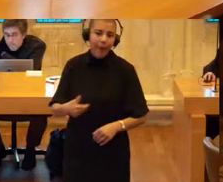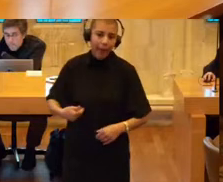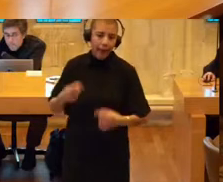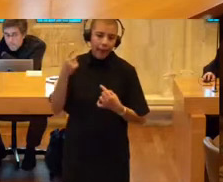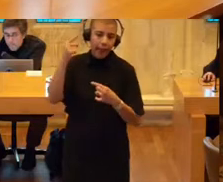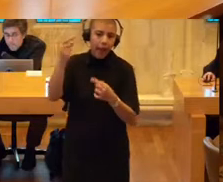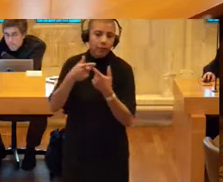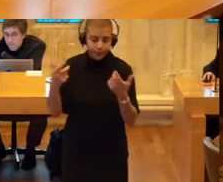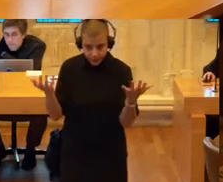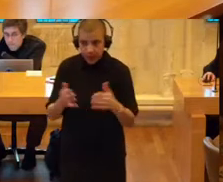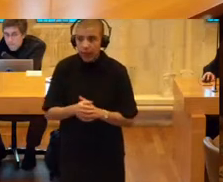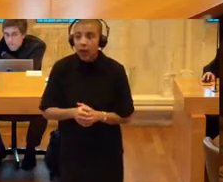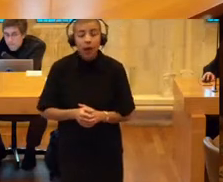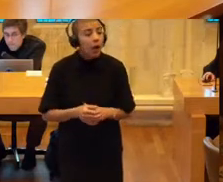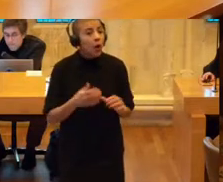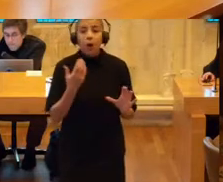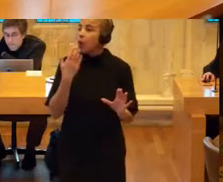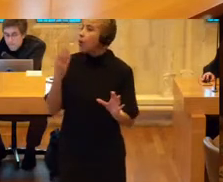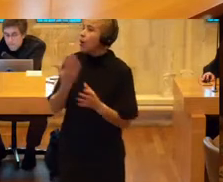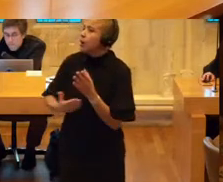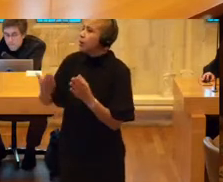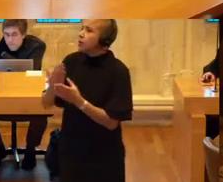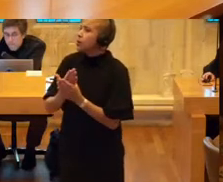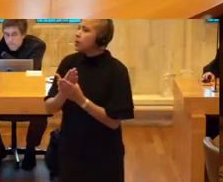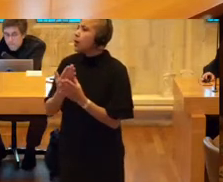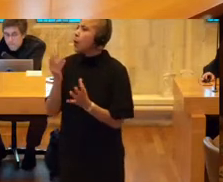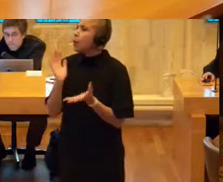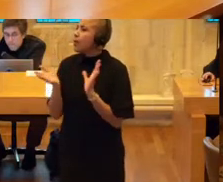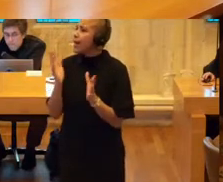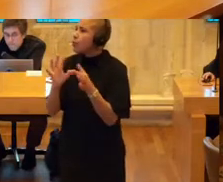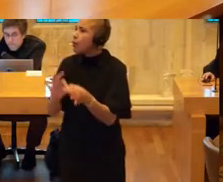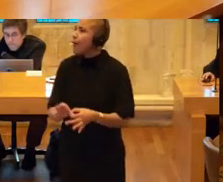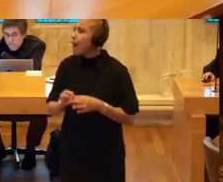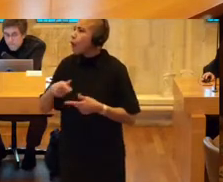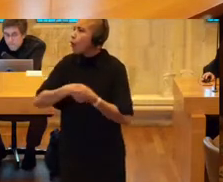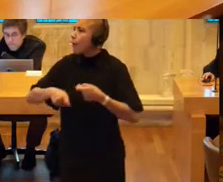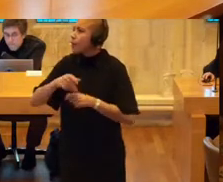sur quel sujet tout, parce que c'est peut-être en lien avec le commerce aussi, alors allons-y,